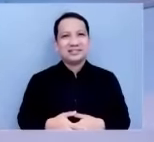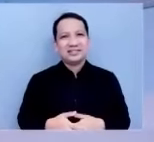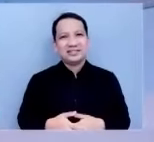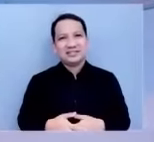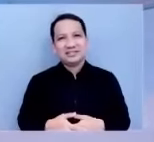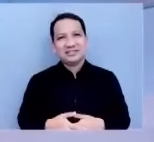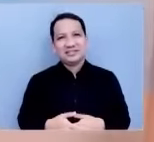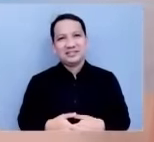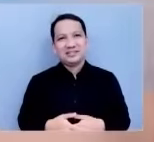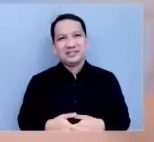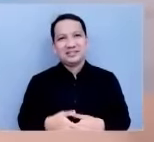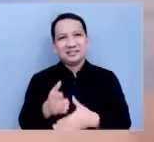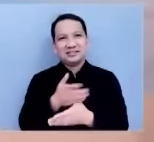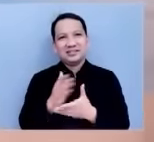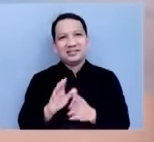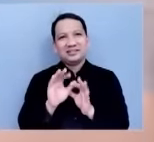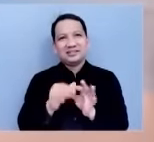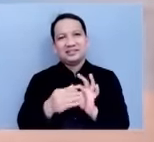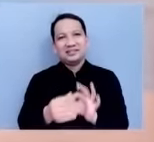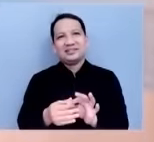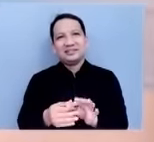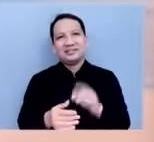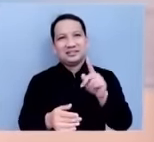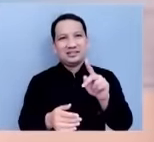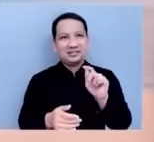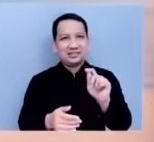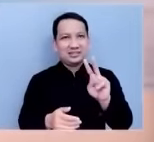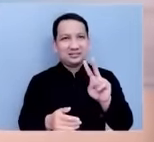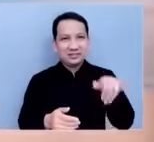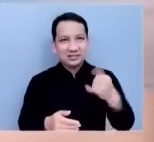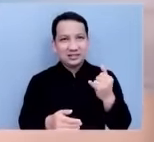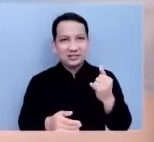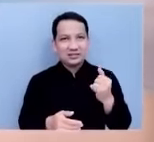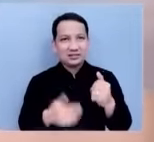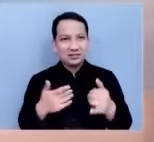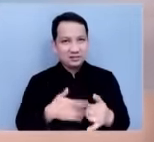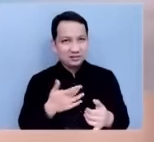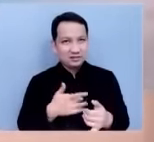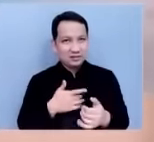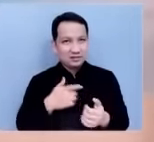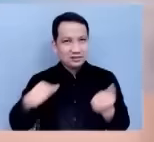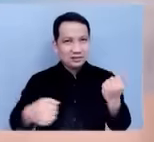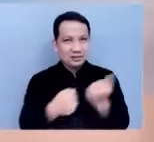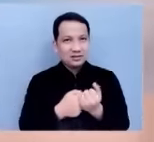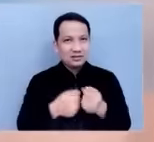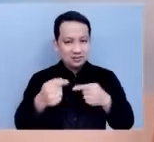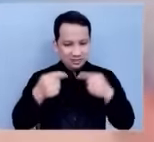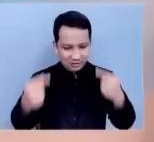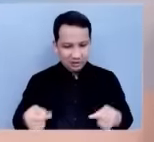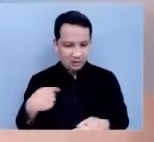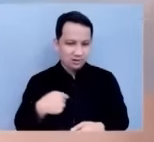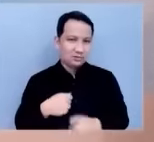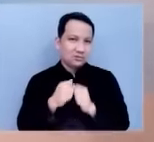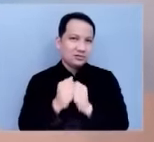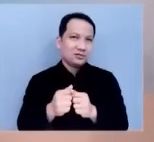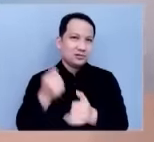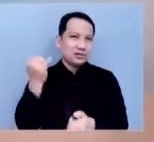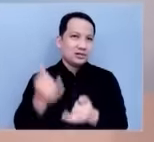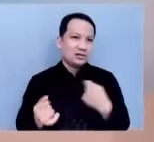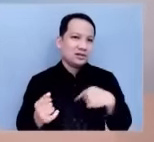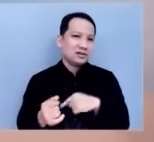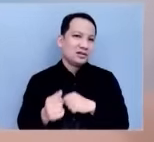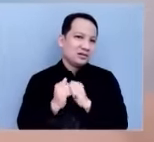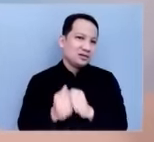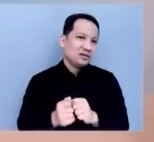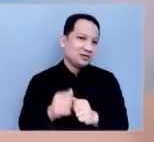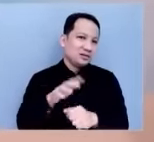ko rin po syempre po magpasalamat din sa TVJ kasi ramdam ko po talaga at saka pinaglaban po talaga nila ako hanggang sa huli. At syempre sa